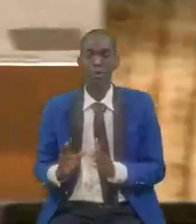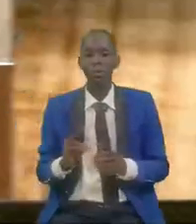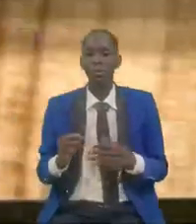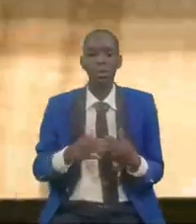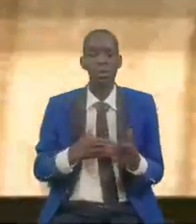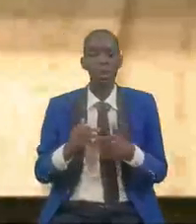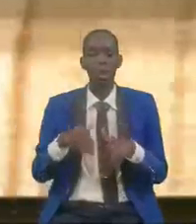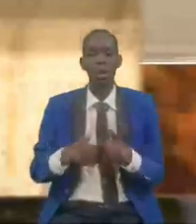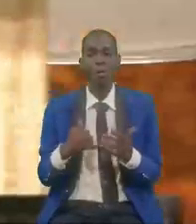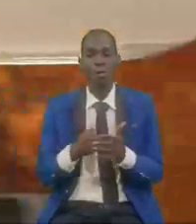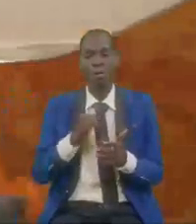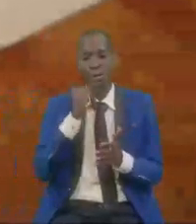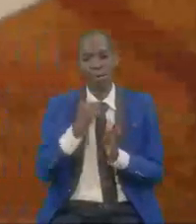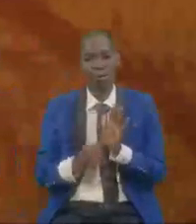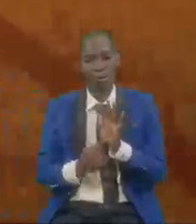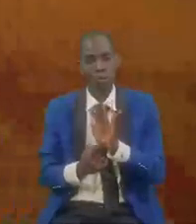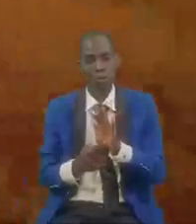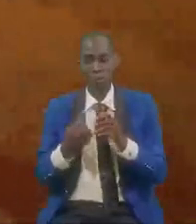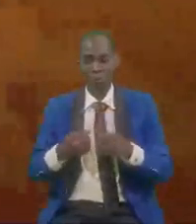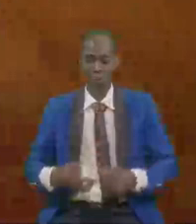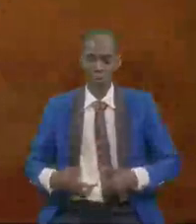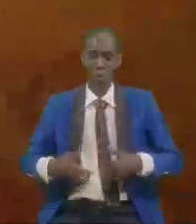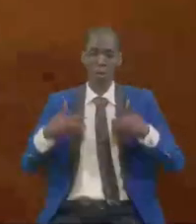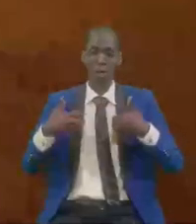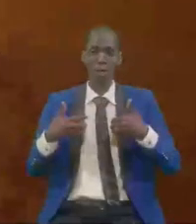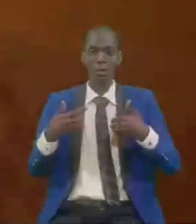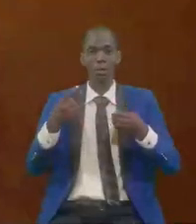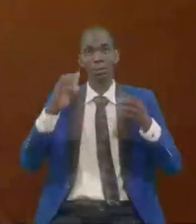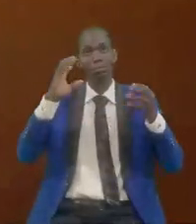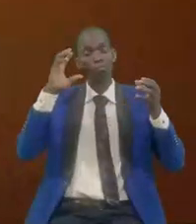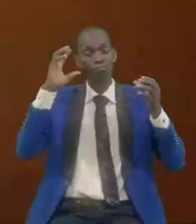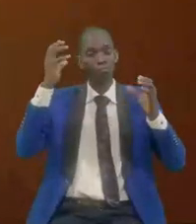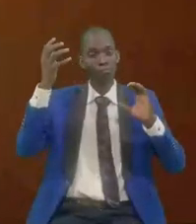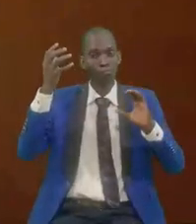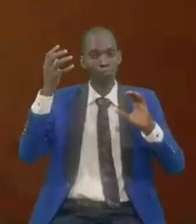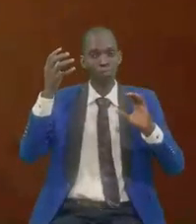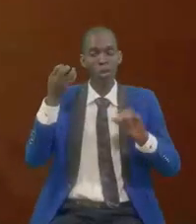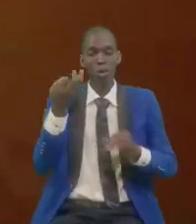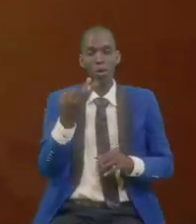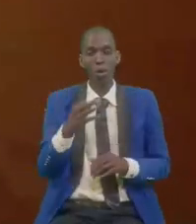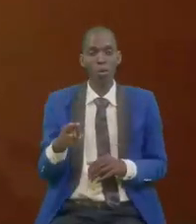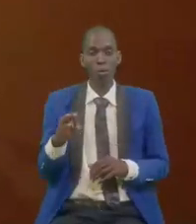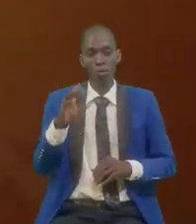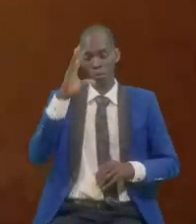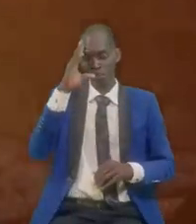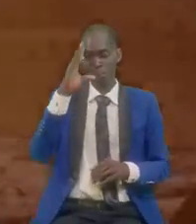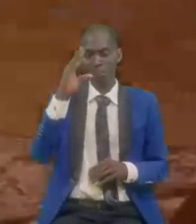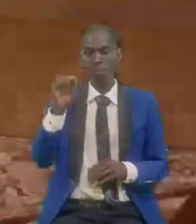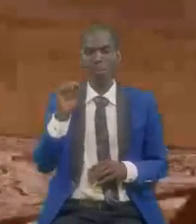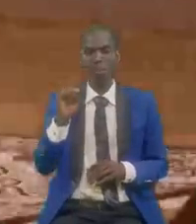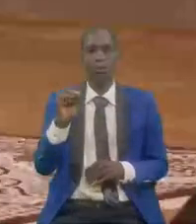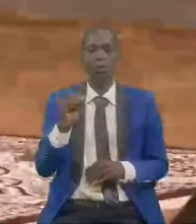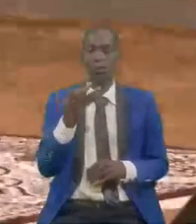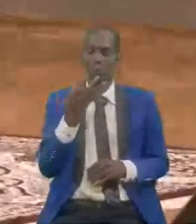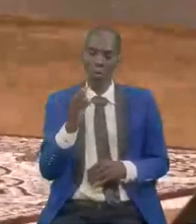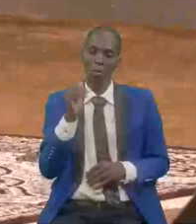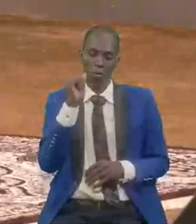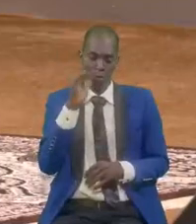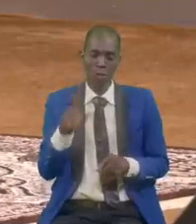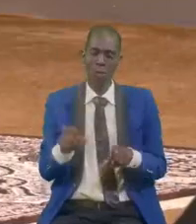emballée, manifestée, la colère, l'indignation de l'homme, de la femme de